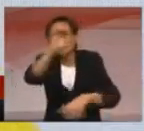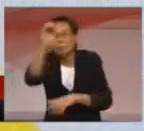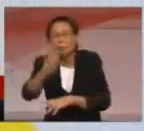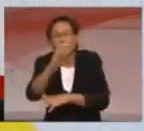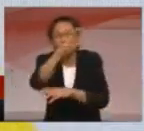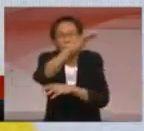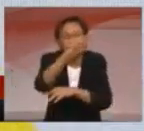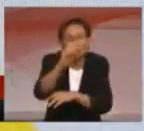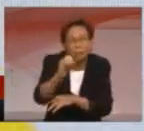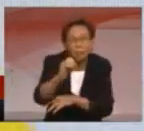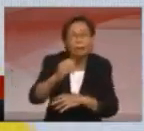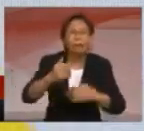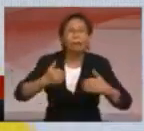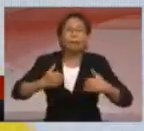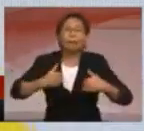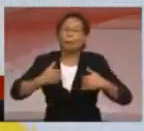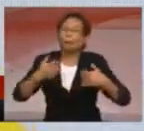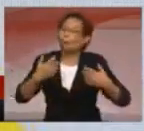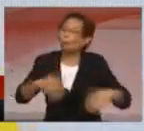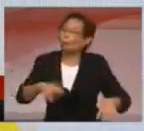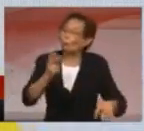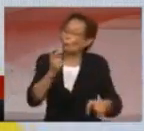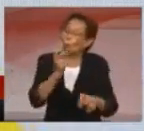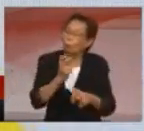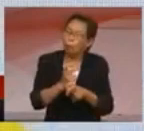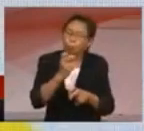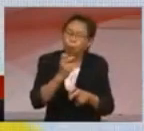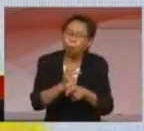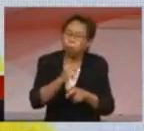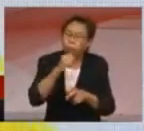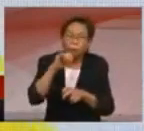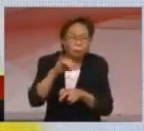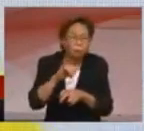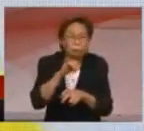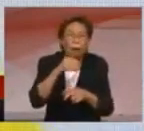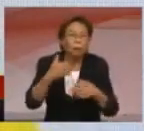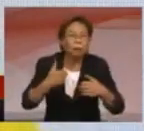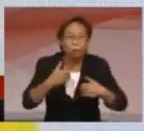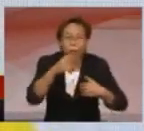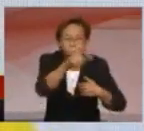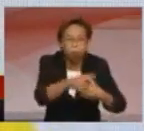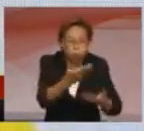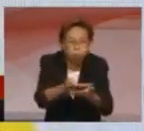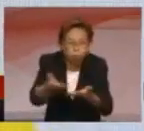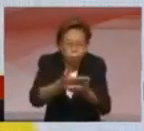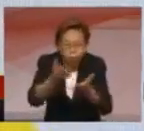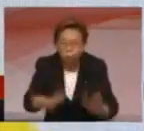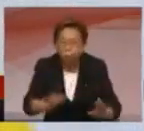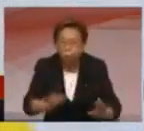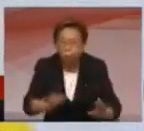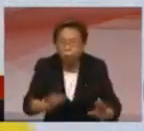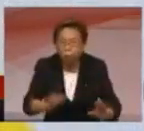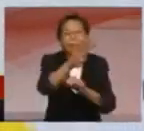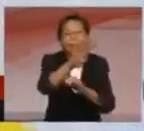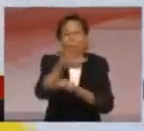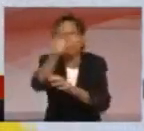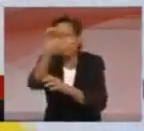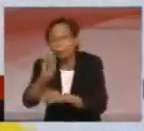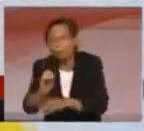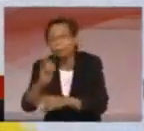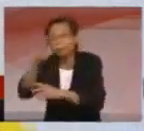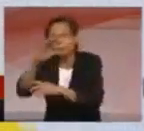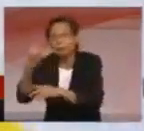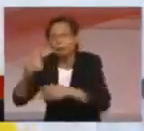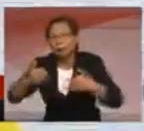65.5% syarikat menghadapi cabaran ketiadaan pelanggan, manakala 45% syarikat